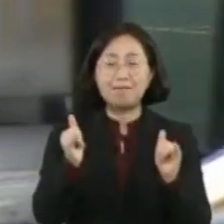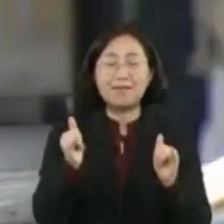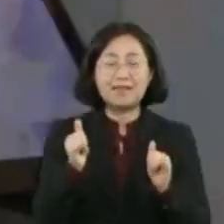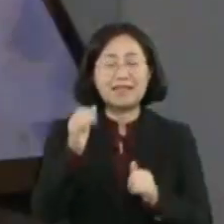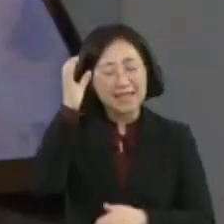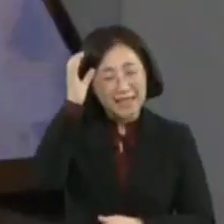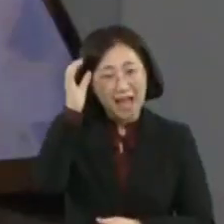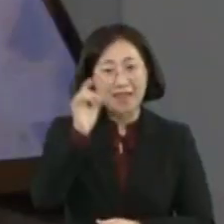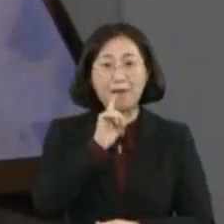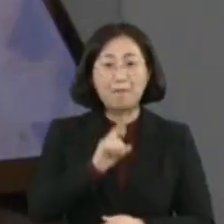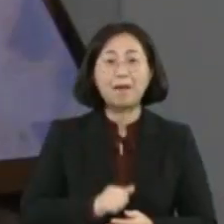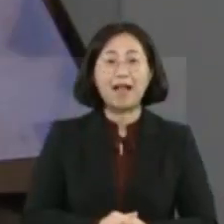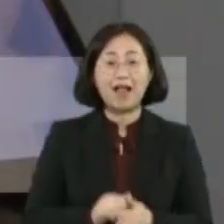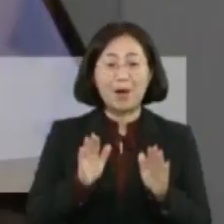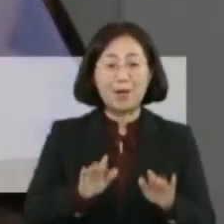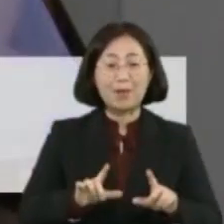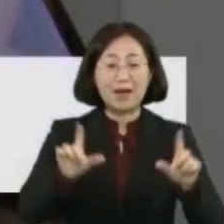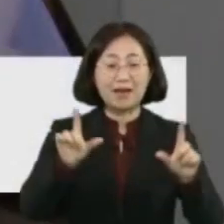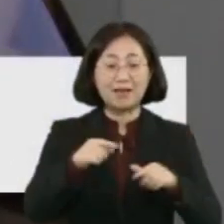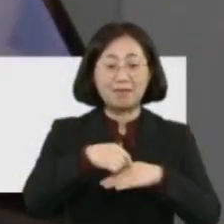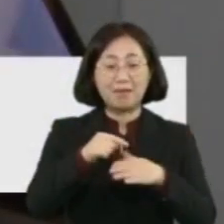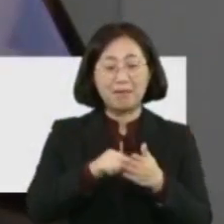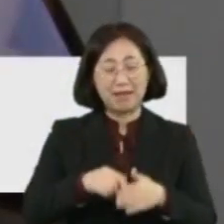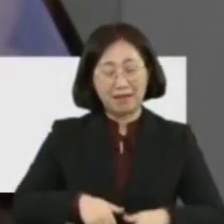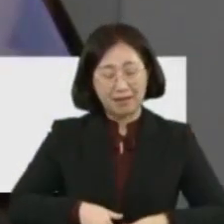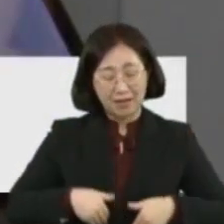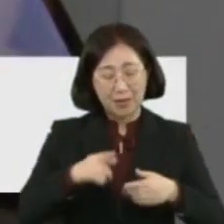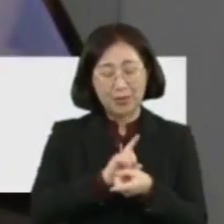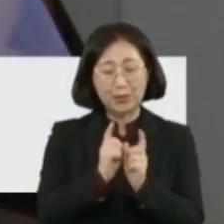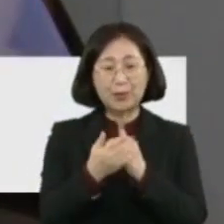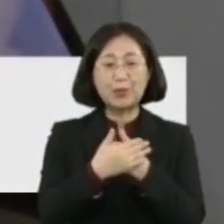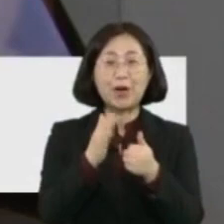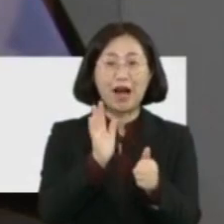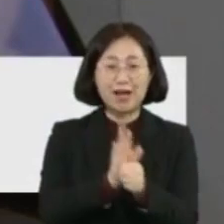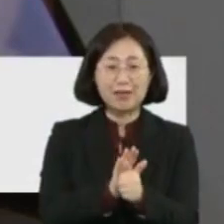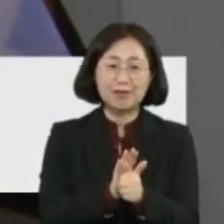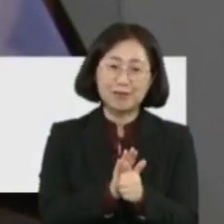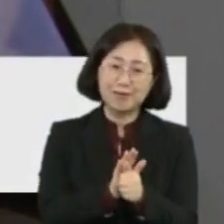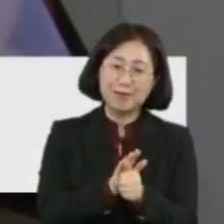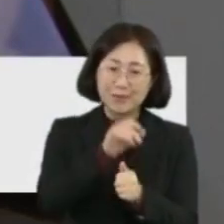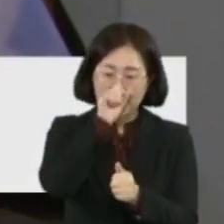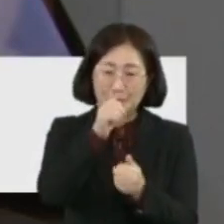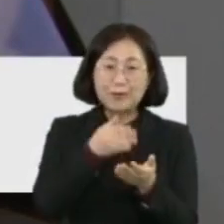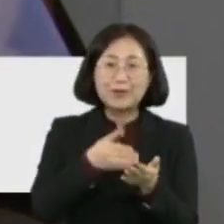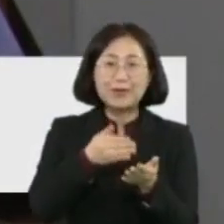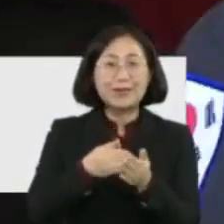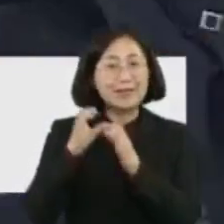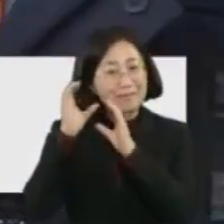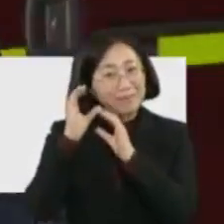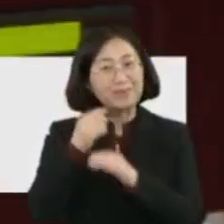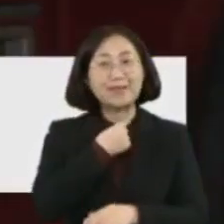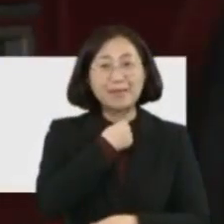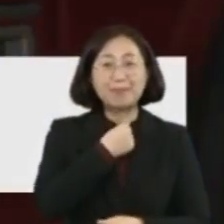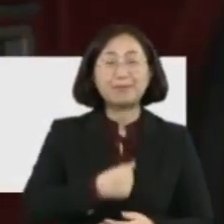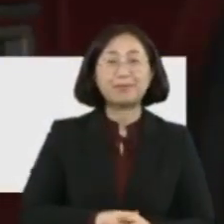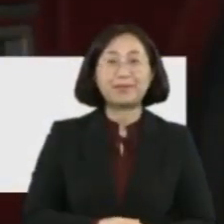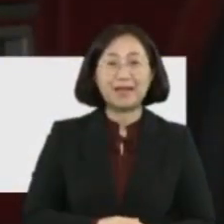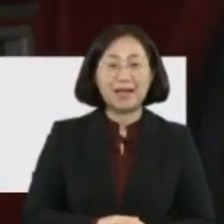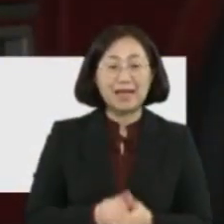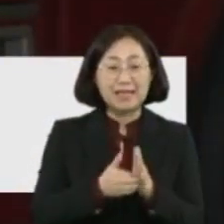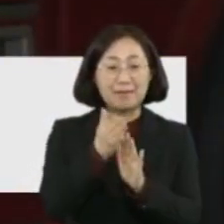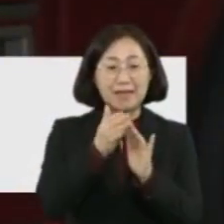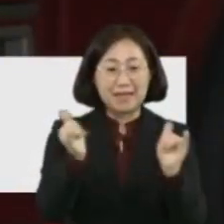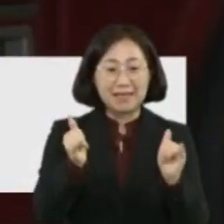말했습니다. 올해는 마음 따뜻해지고 서로 도와주는 그런 미담 뉴스 많이 듣고 싶습니다.